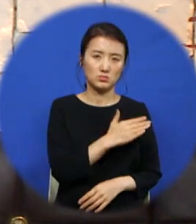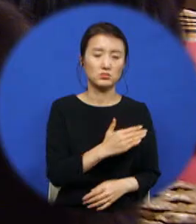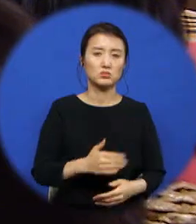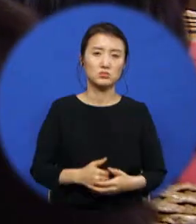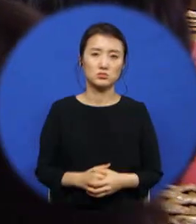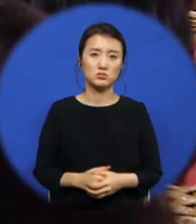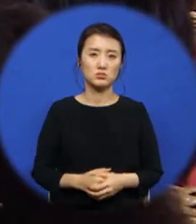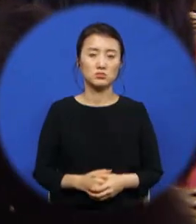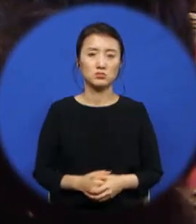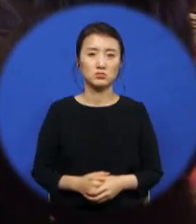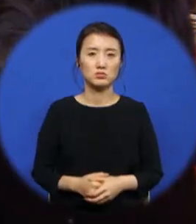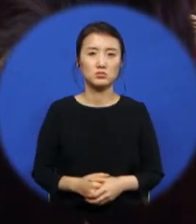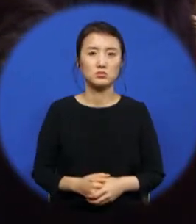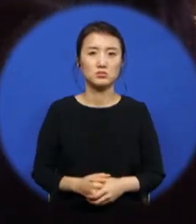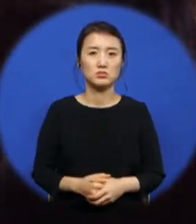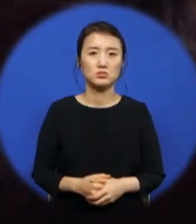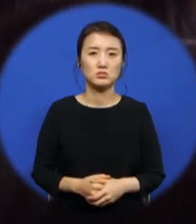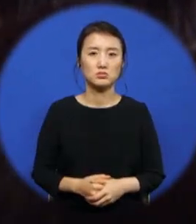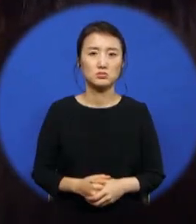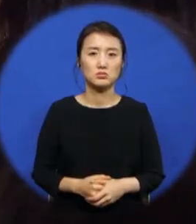아 여러분 한 보시죠